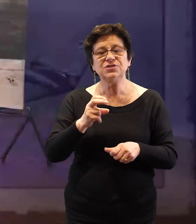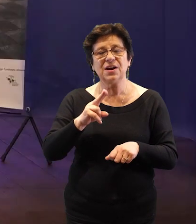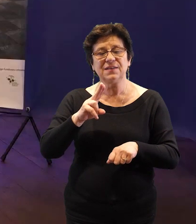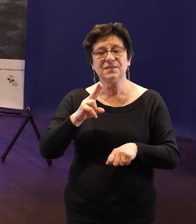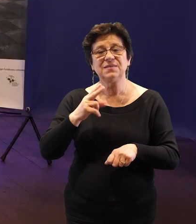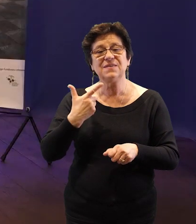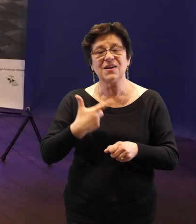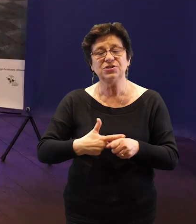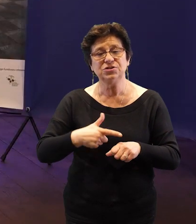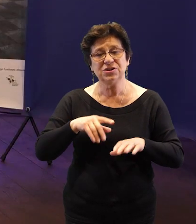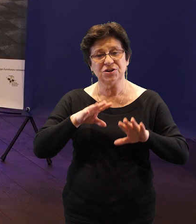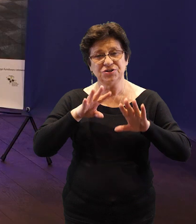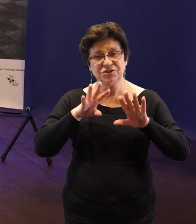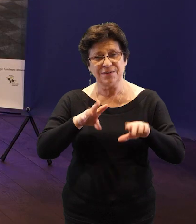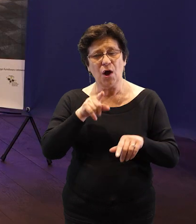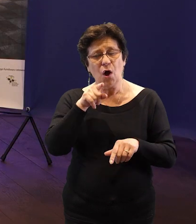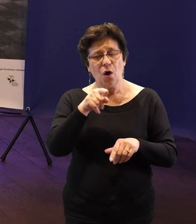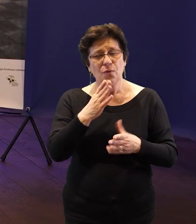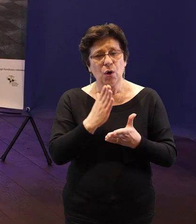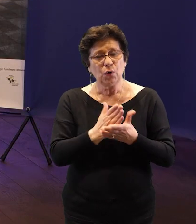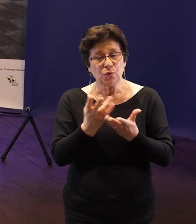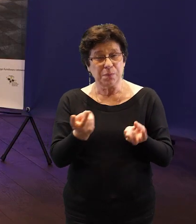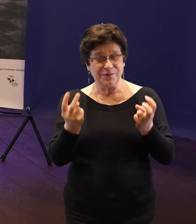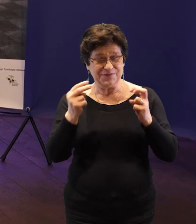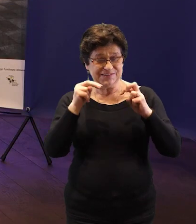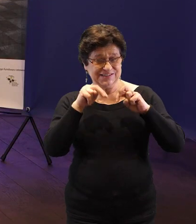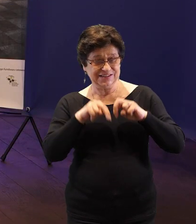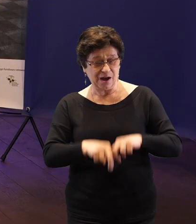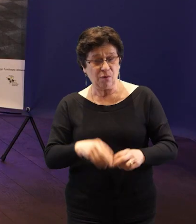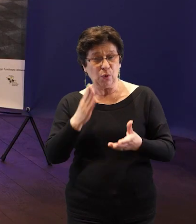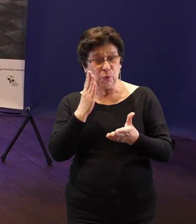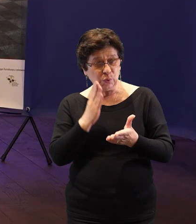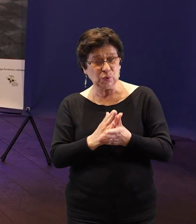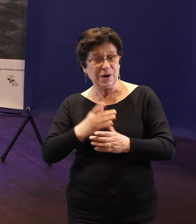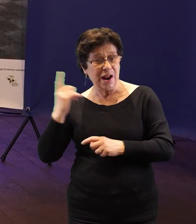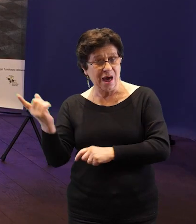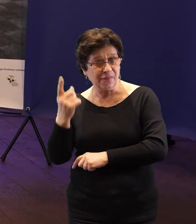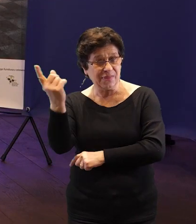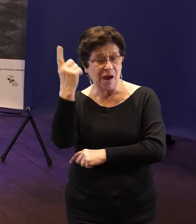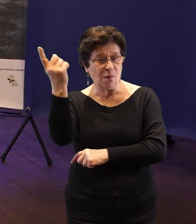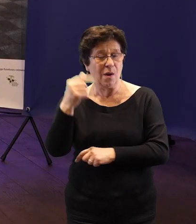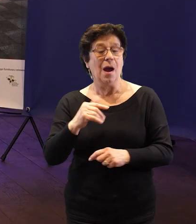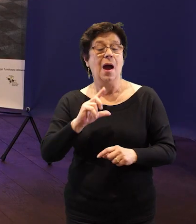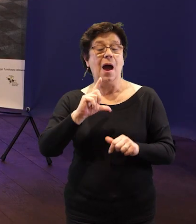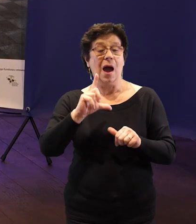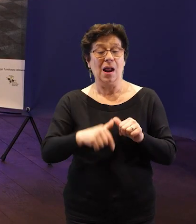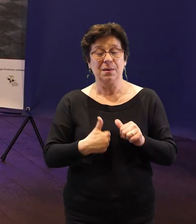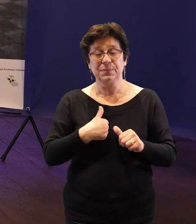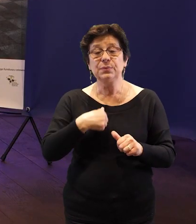wszystko konstrukcje, które powstały, które latały, a które na początku były utajnione.